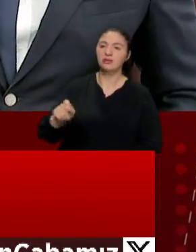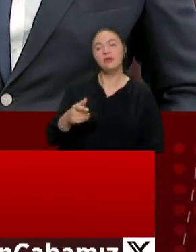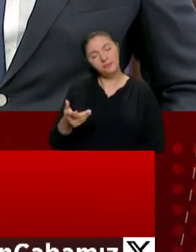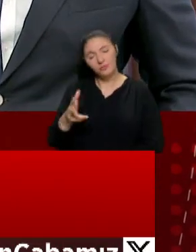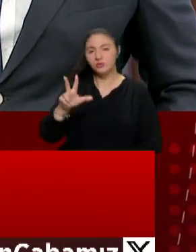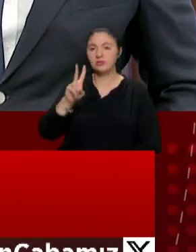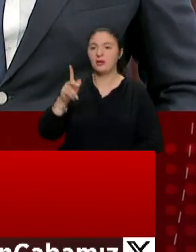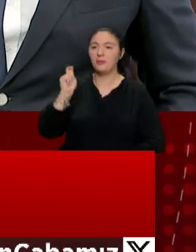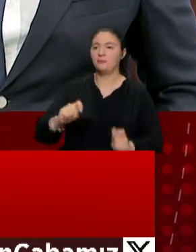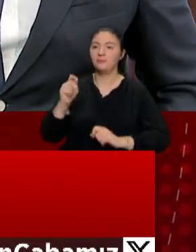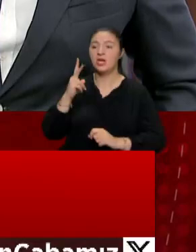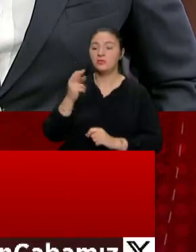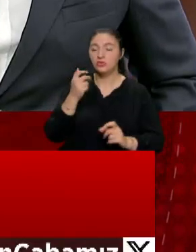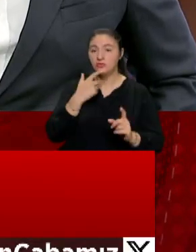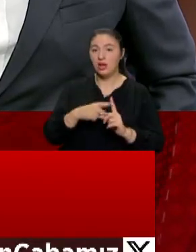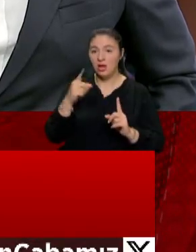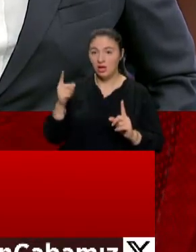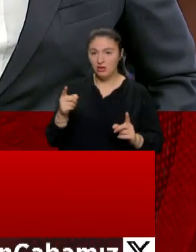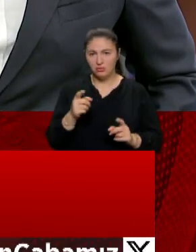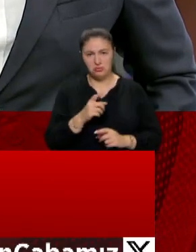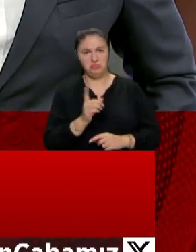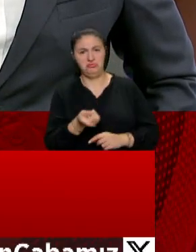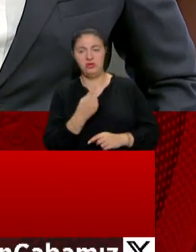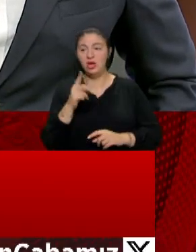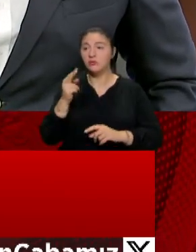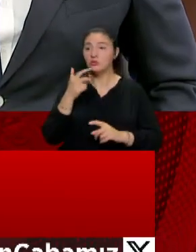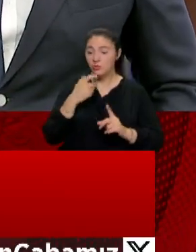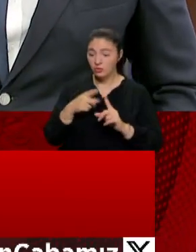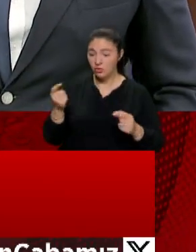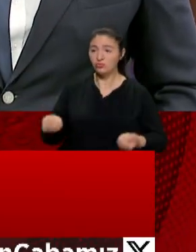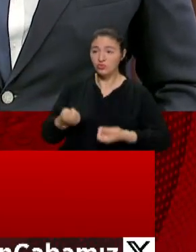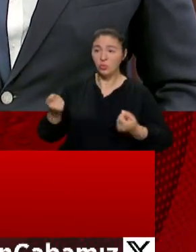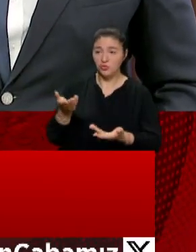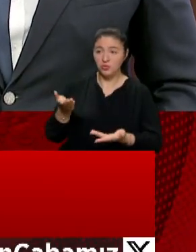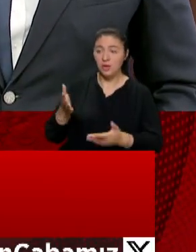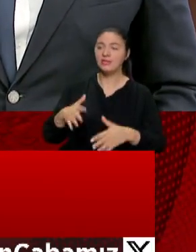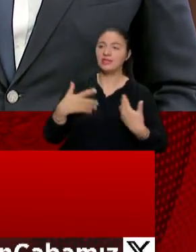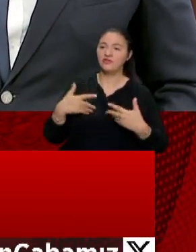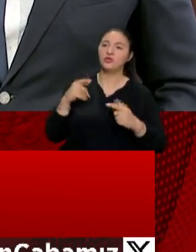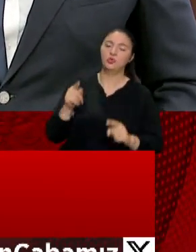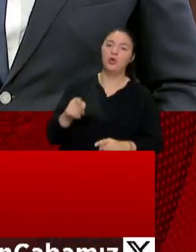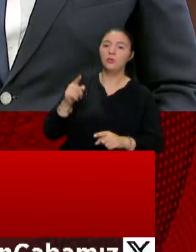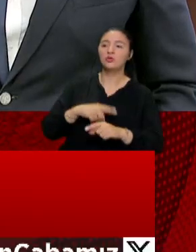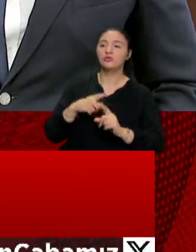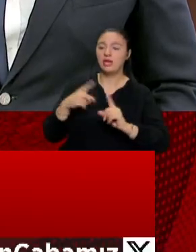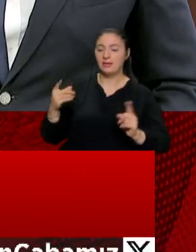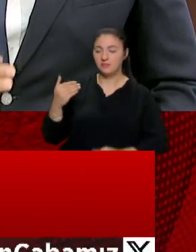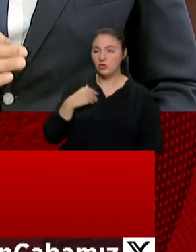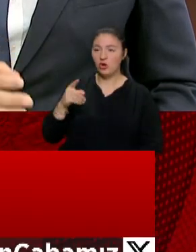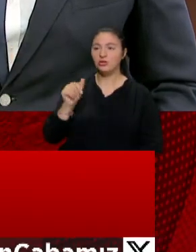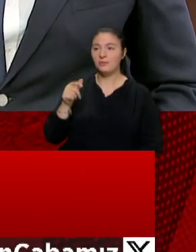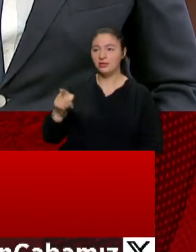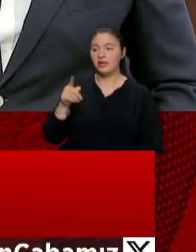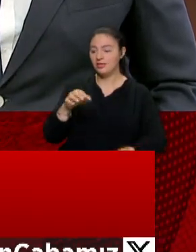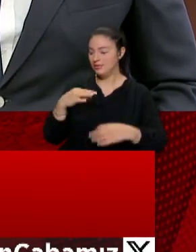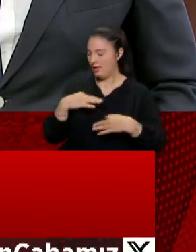Peki 32 yapalım 2,5 sene Evet 2,5 sene bununla uğraştık ama Sevindirici yanı şu bu sürede biz o zaman